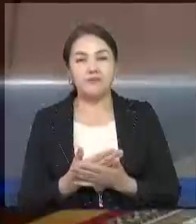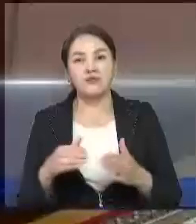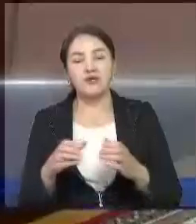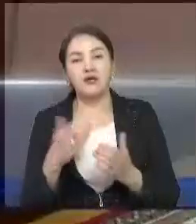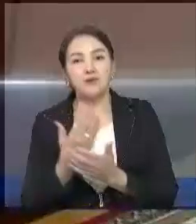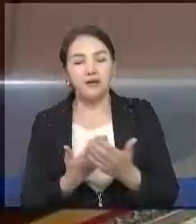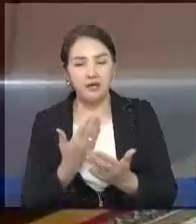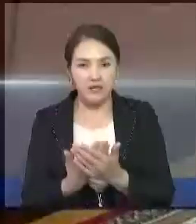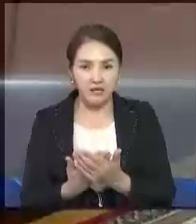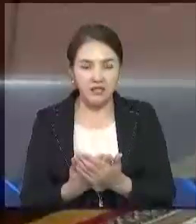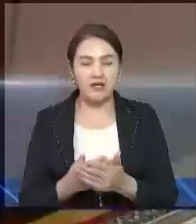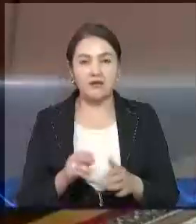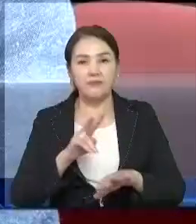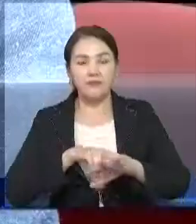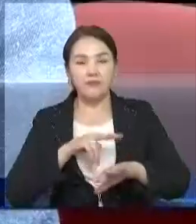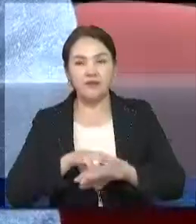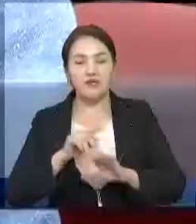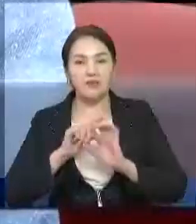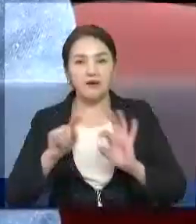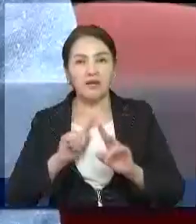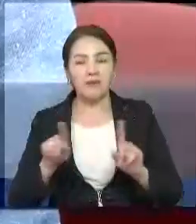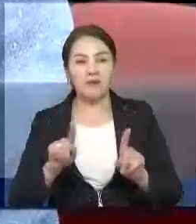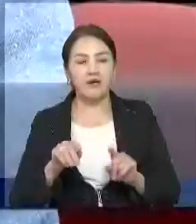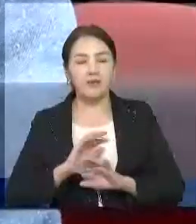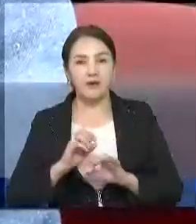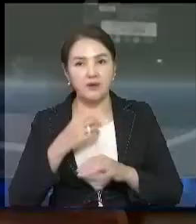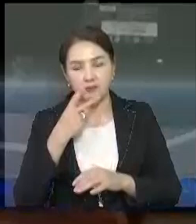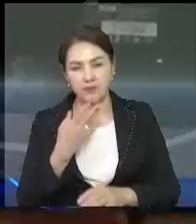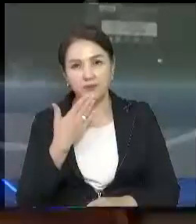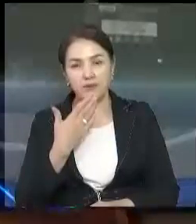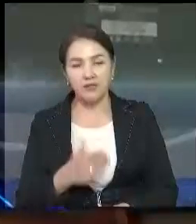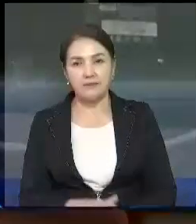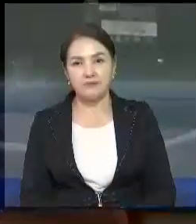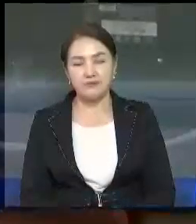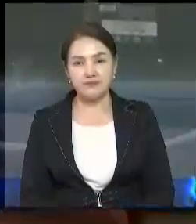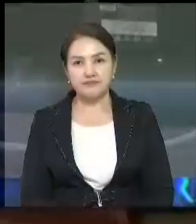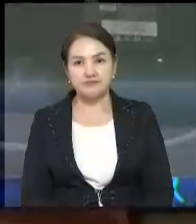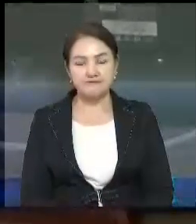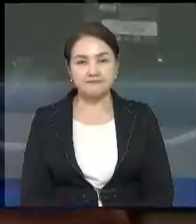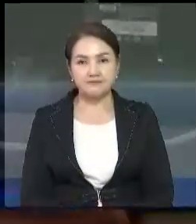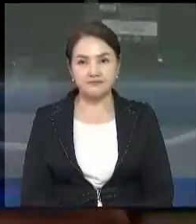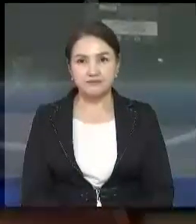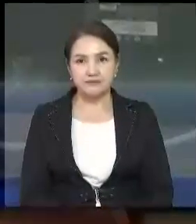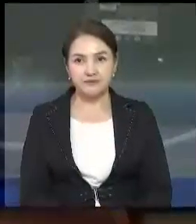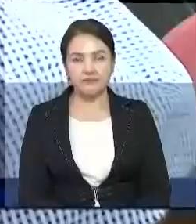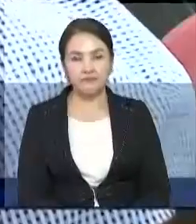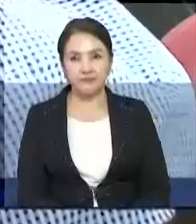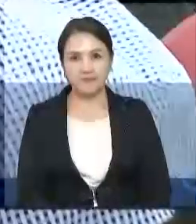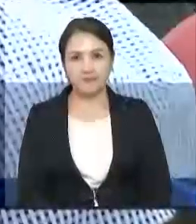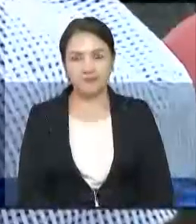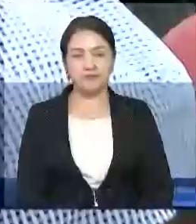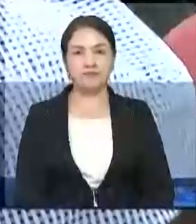қоғамдық кеңес мүшелері тәртіп сақшыларына өзге де көкейкесті сауалын қойды. Динаға бара жатарсың ғой. Динаға тіке. Сол